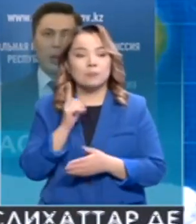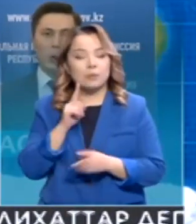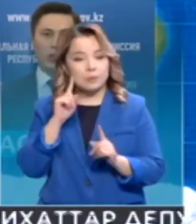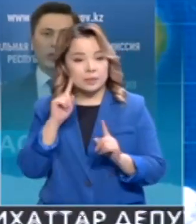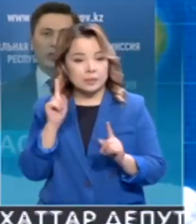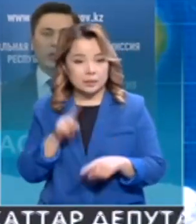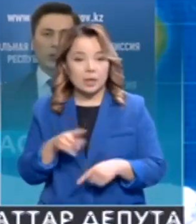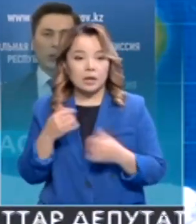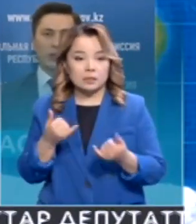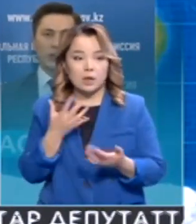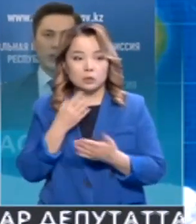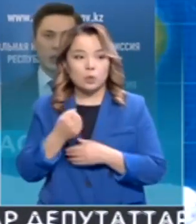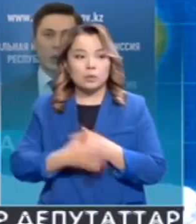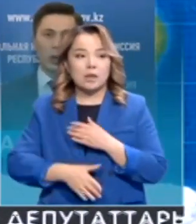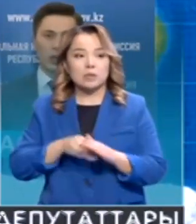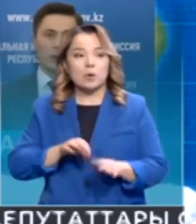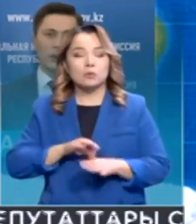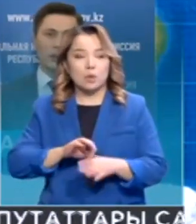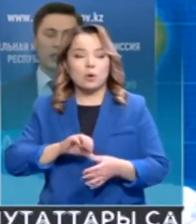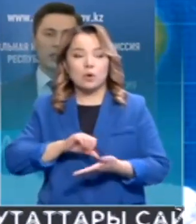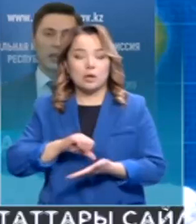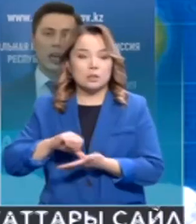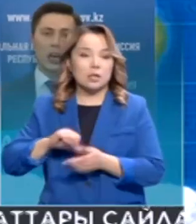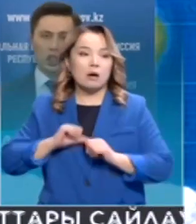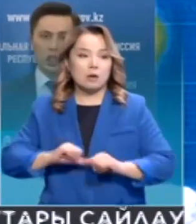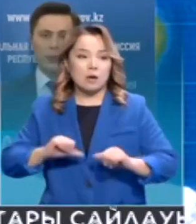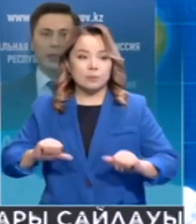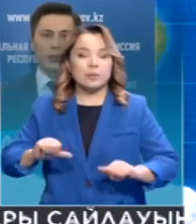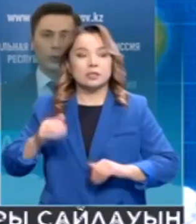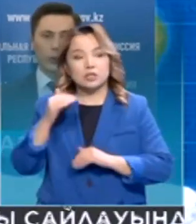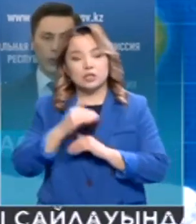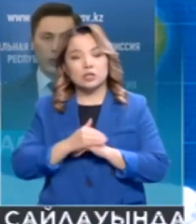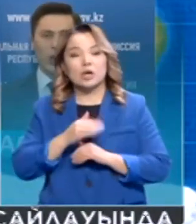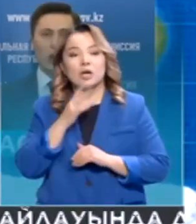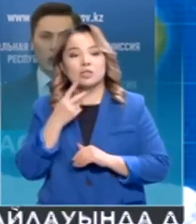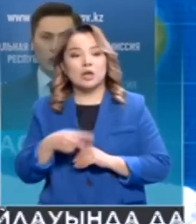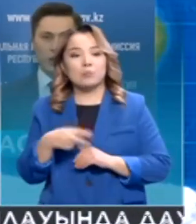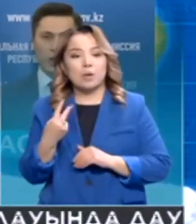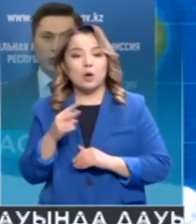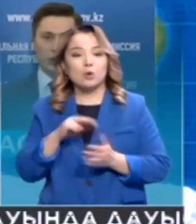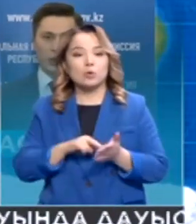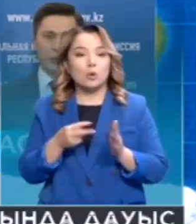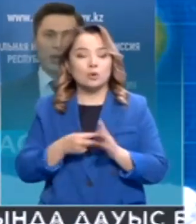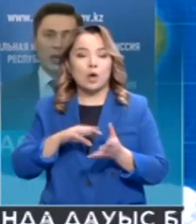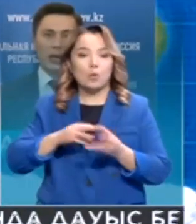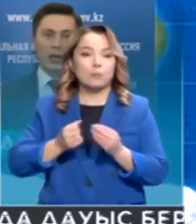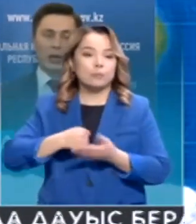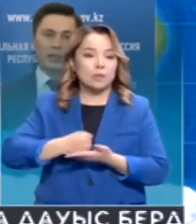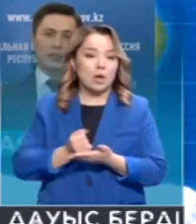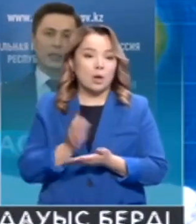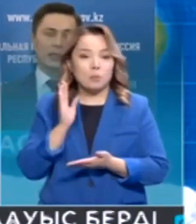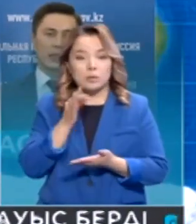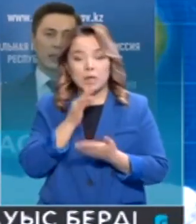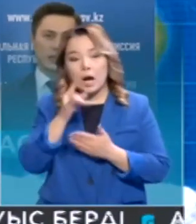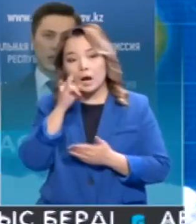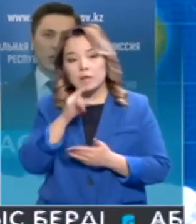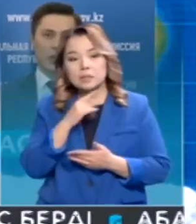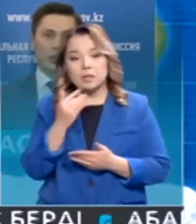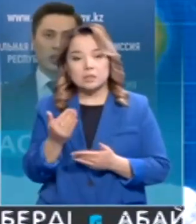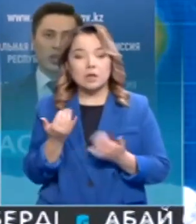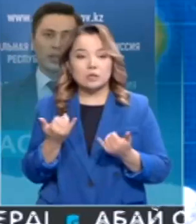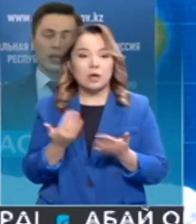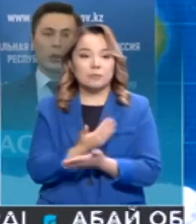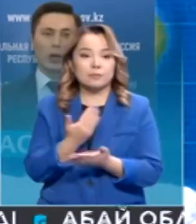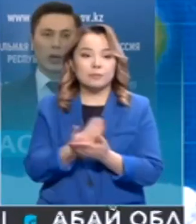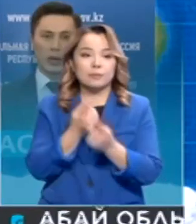белгілі. Орталық сайлау комиссиясы қорытынды брифингті сағат 22:00-ге жоспарлап отыр. Қазақстандықтардың қазіргі